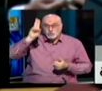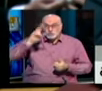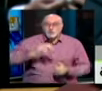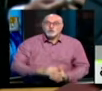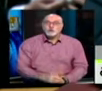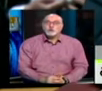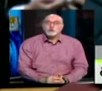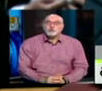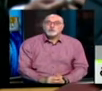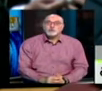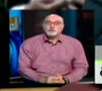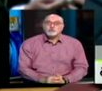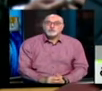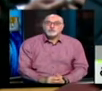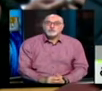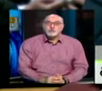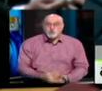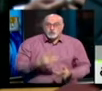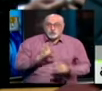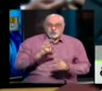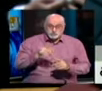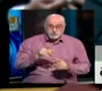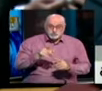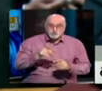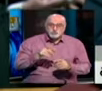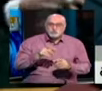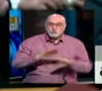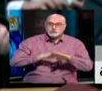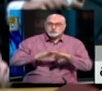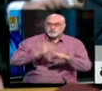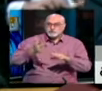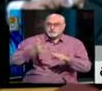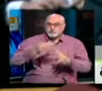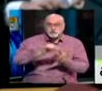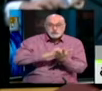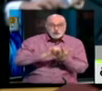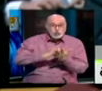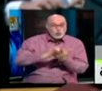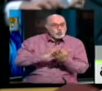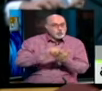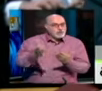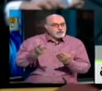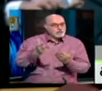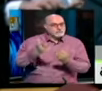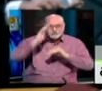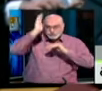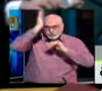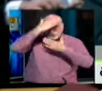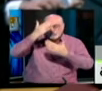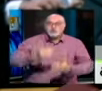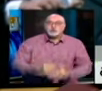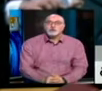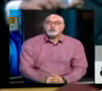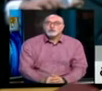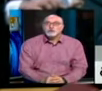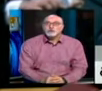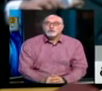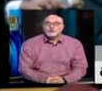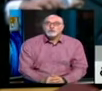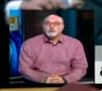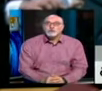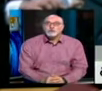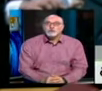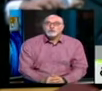بشأن الإبادة الجماعية بقطاع غزة. إن